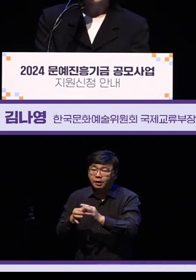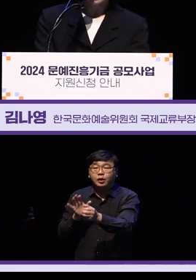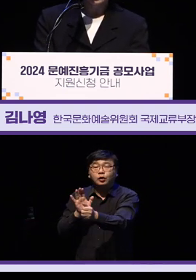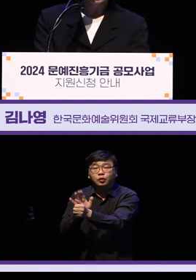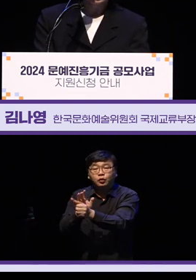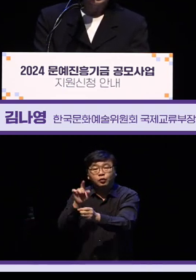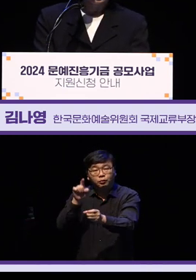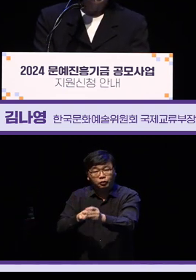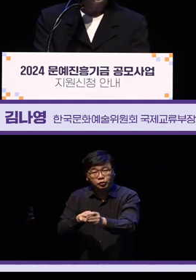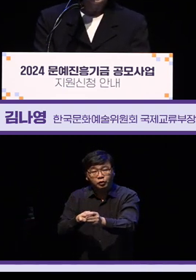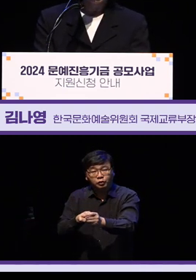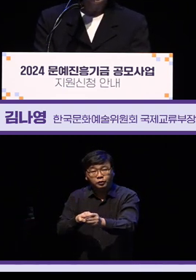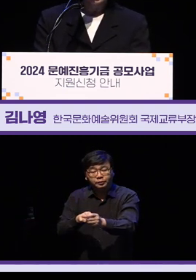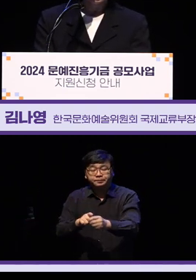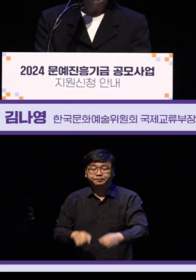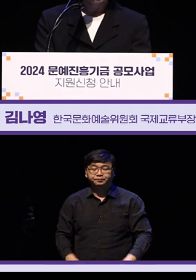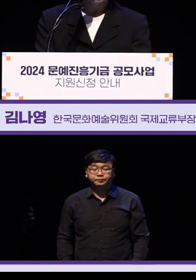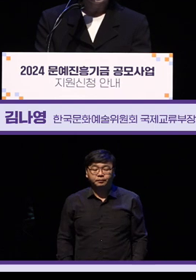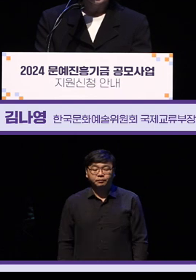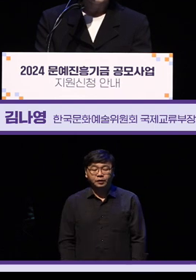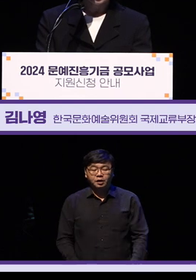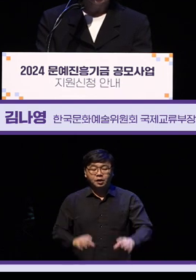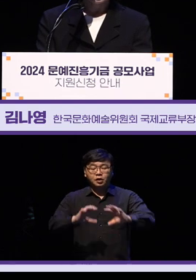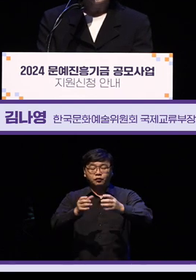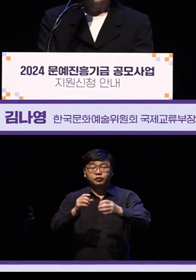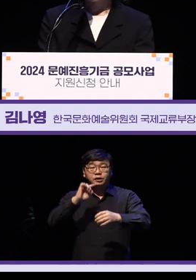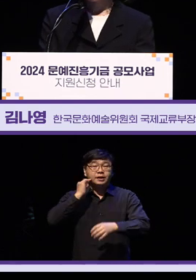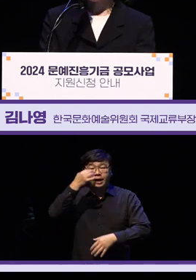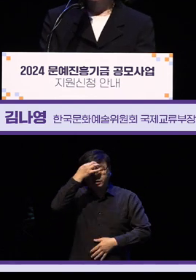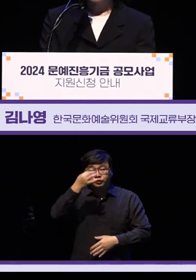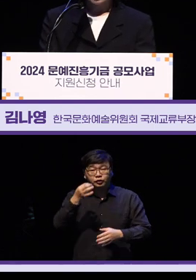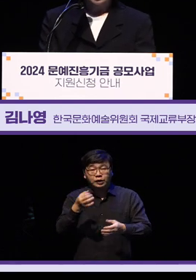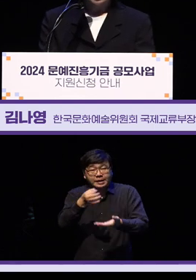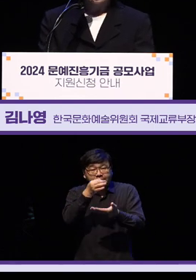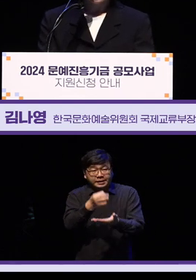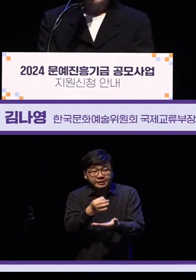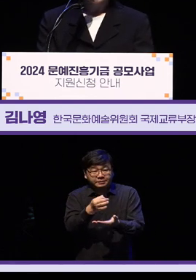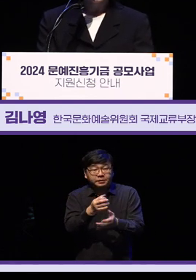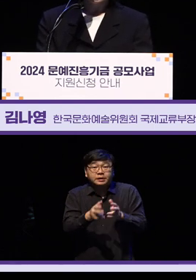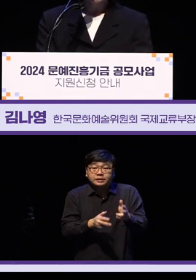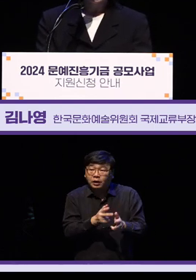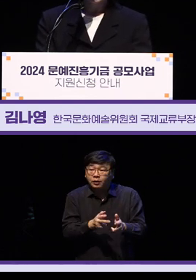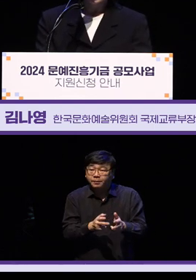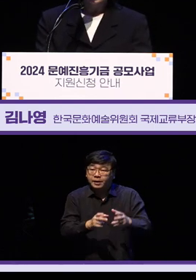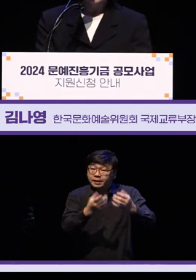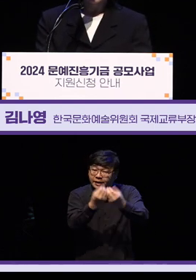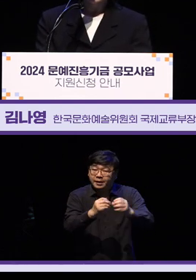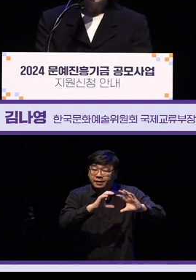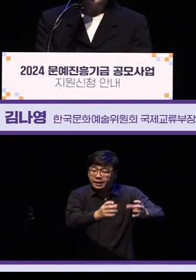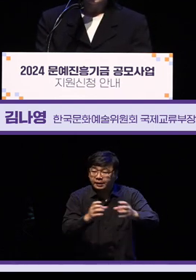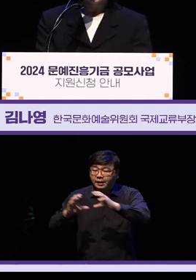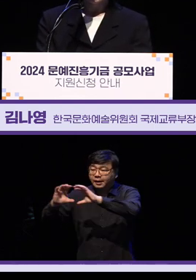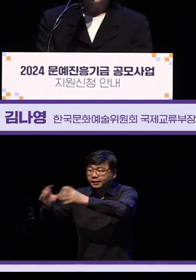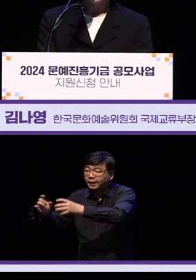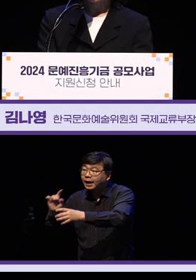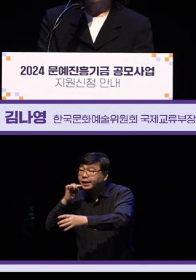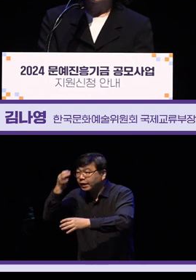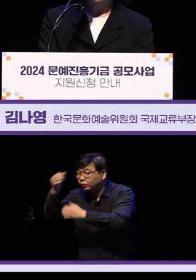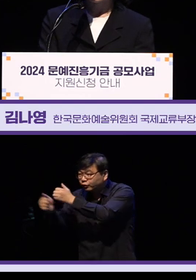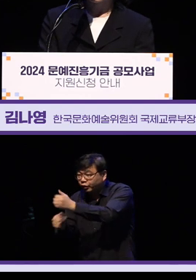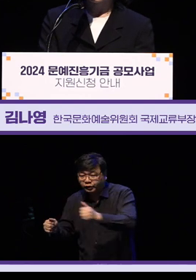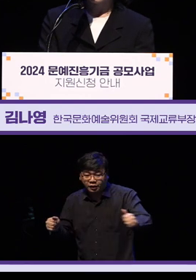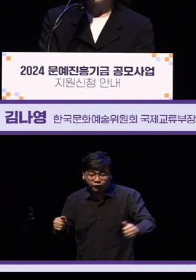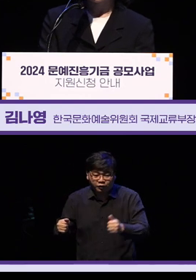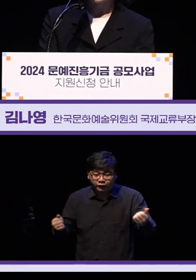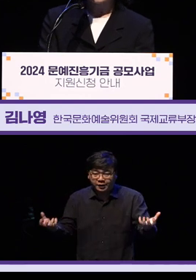재편하였습니다 두 번째 국제예술 공동기금 사업은 양국간의 양국 예술위원회관의 형성한 네트워크를